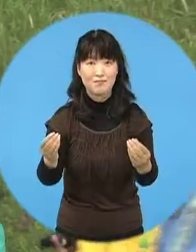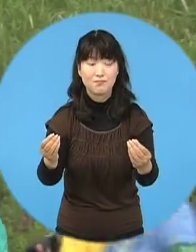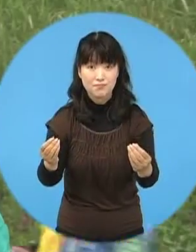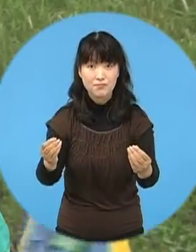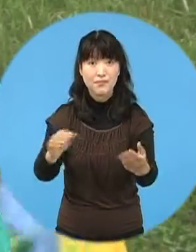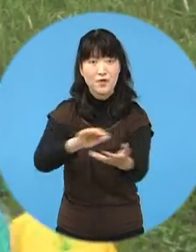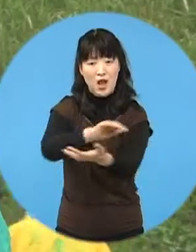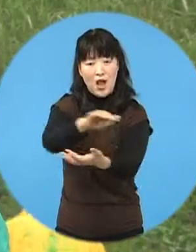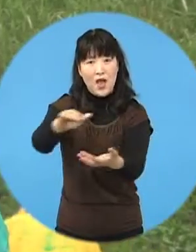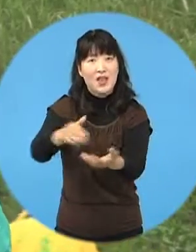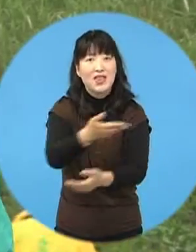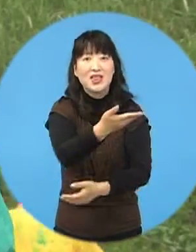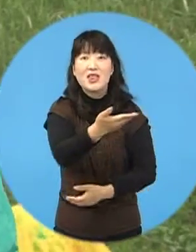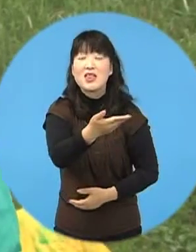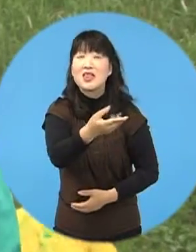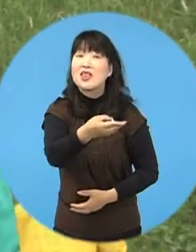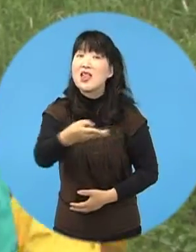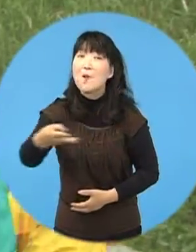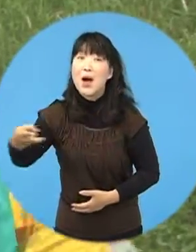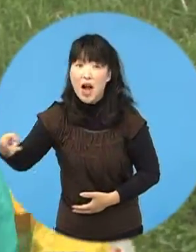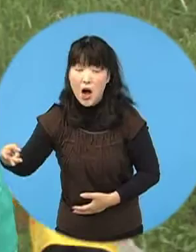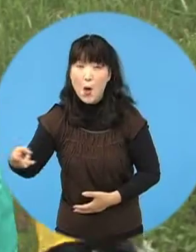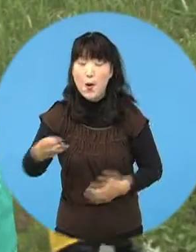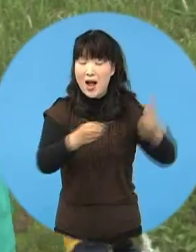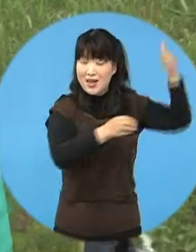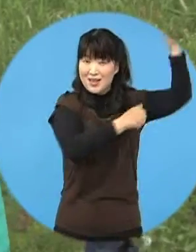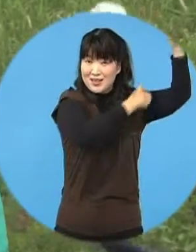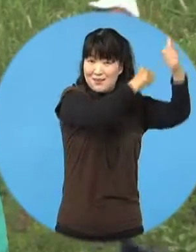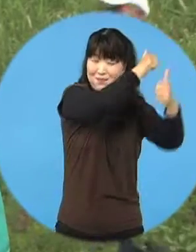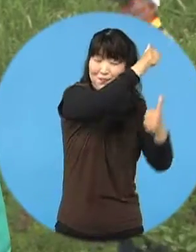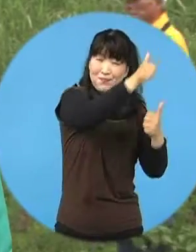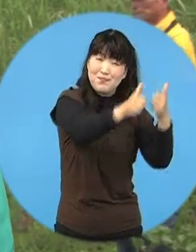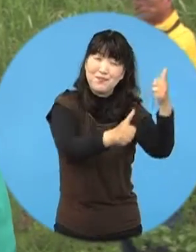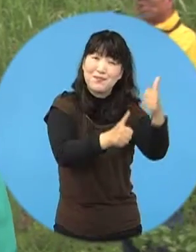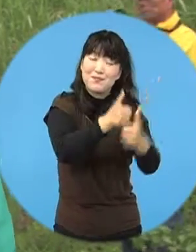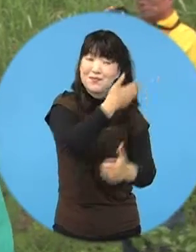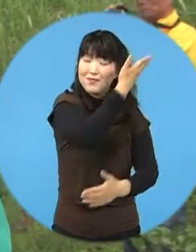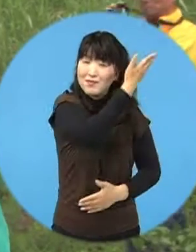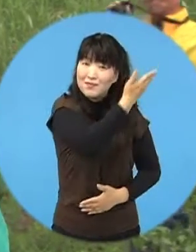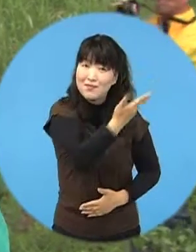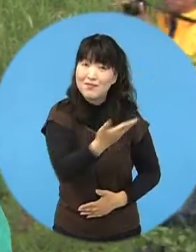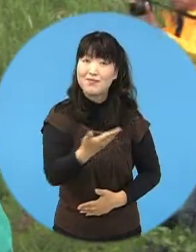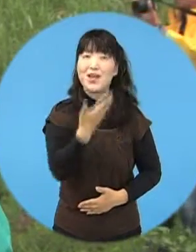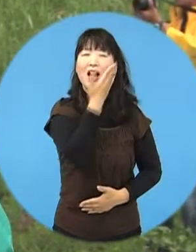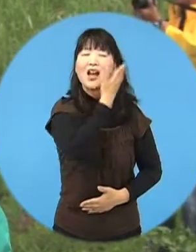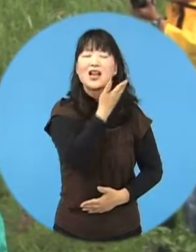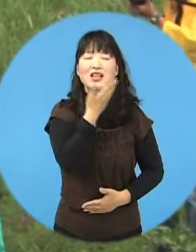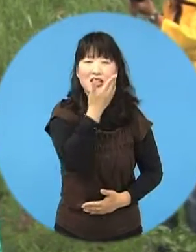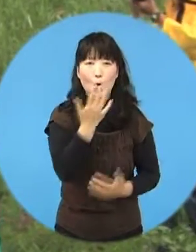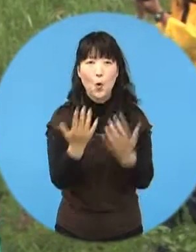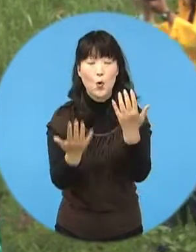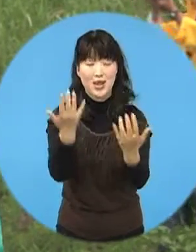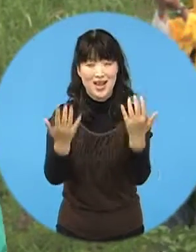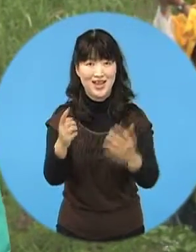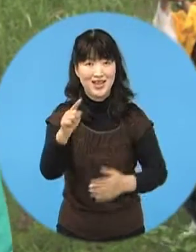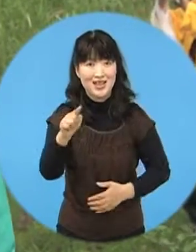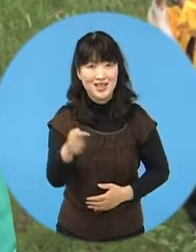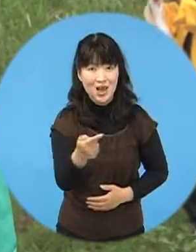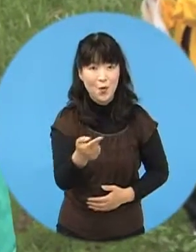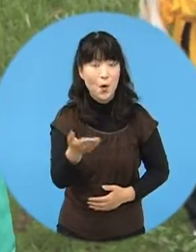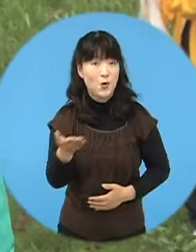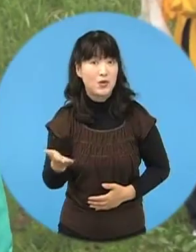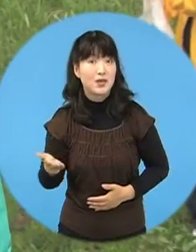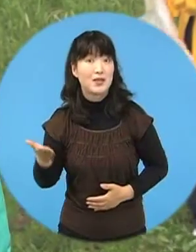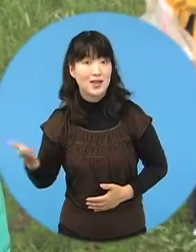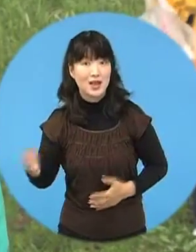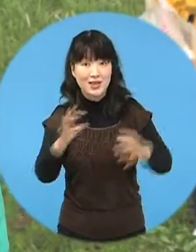この多摩川は私たちに先代が残してくださった大変貴重な自然であります。これを次の世